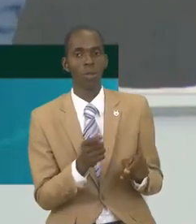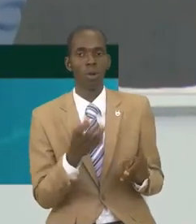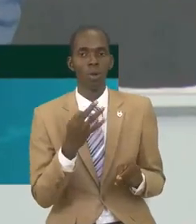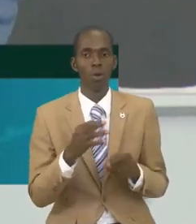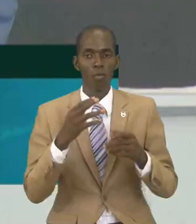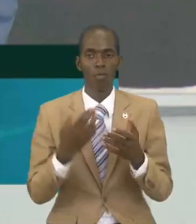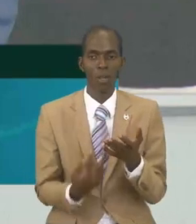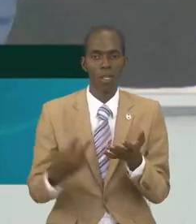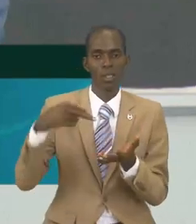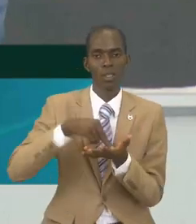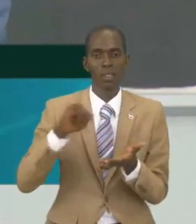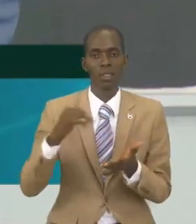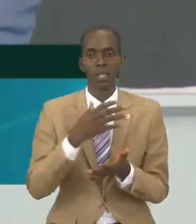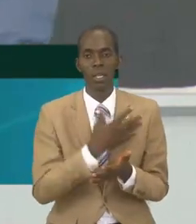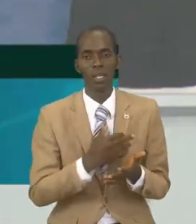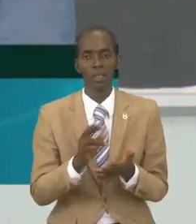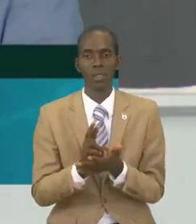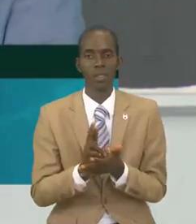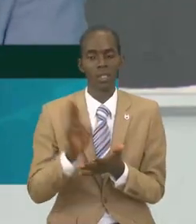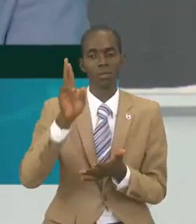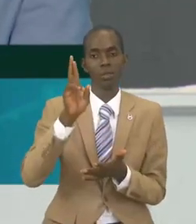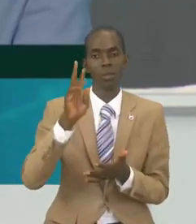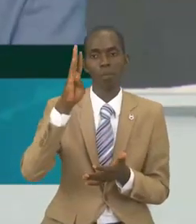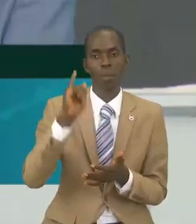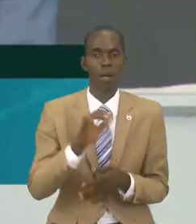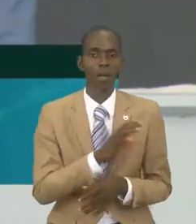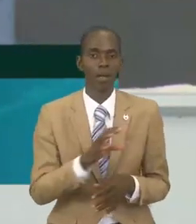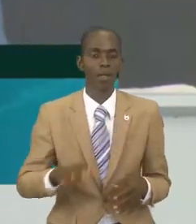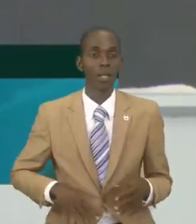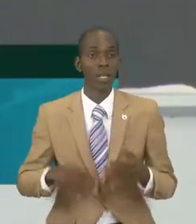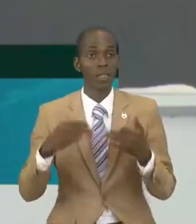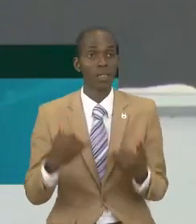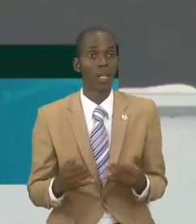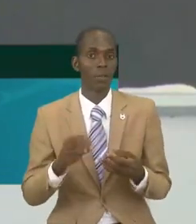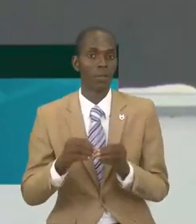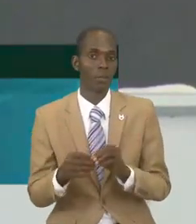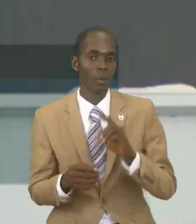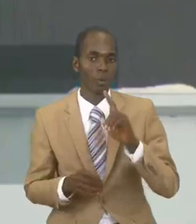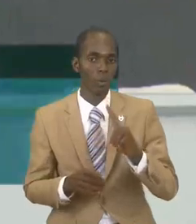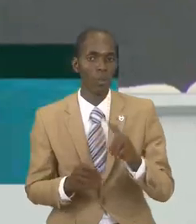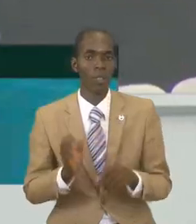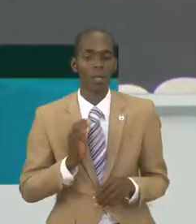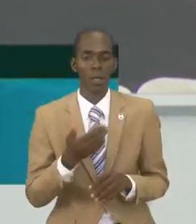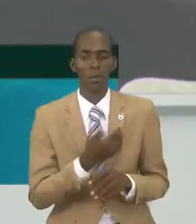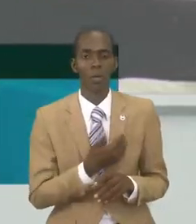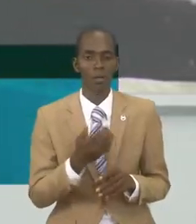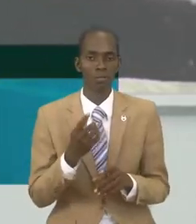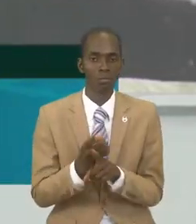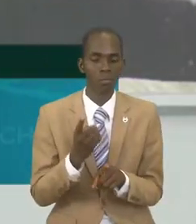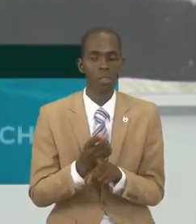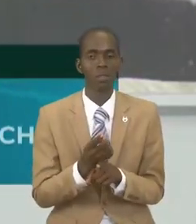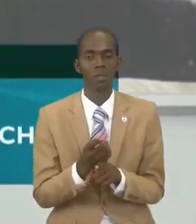ressuscitent et qui sont enlevés par Christ. Voyons la première partie, numéro 1. Nos droits